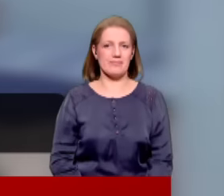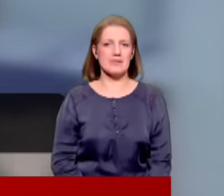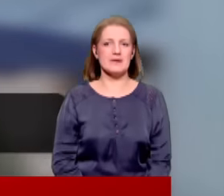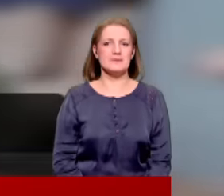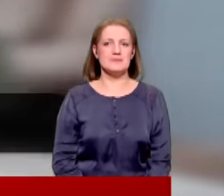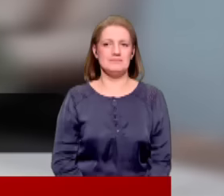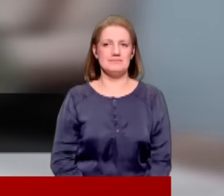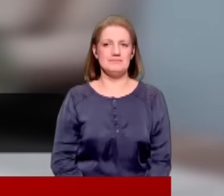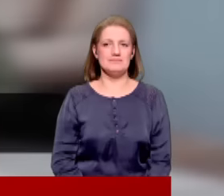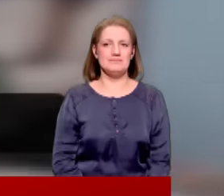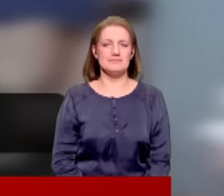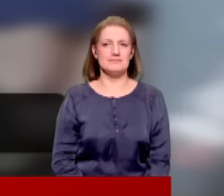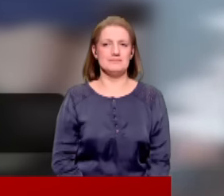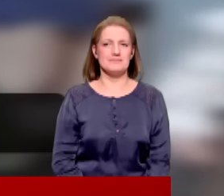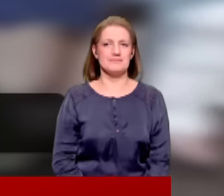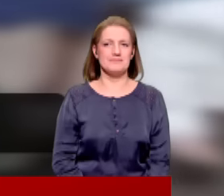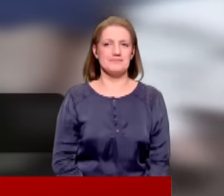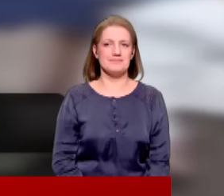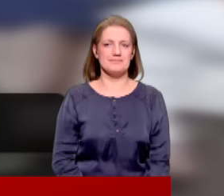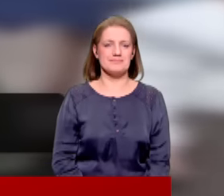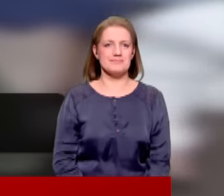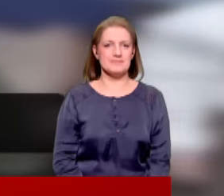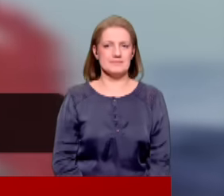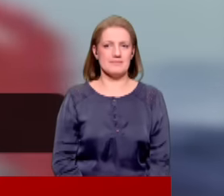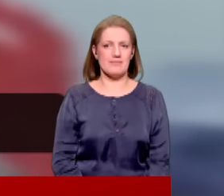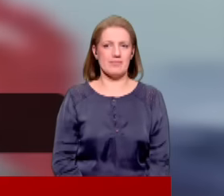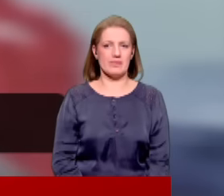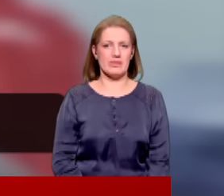Bütün Beyoğlu dedi ki Ali için kazan dedi bana. Ya.